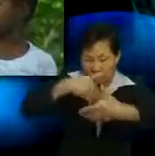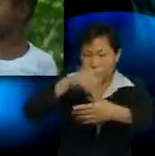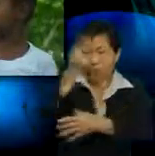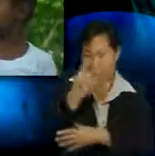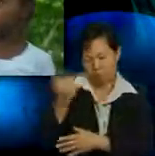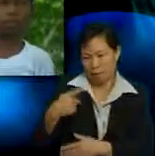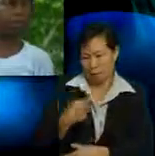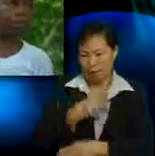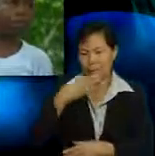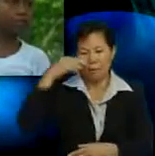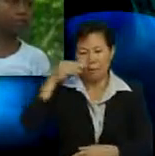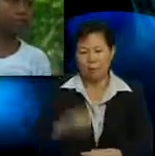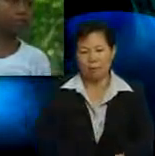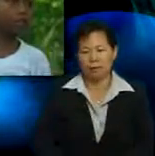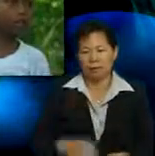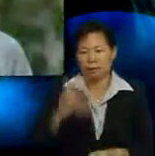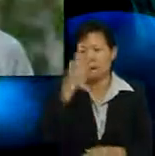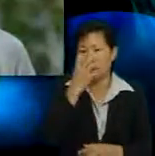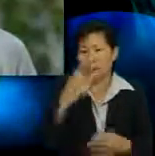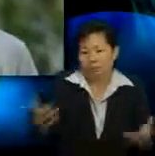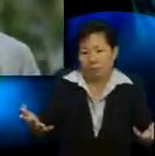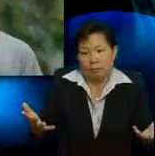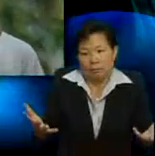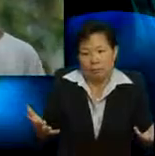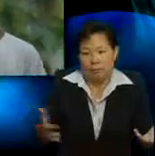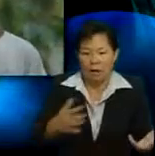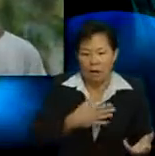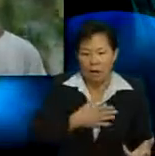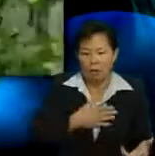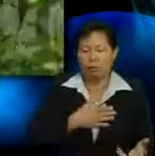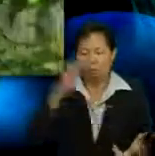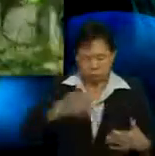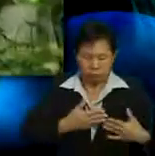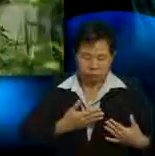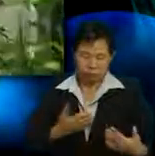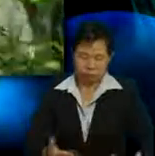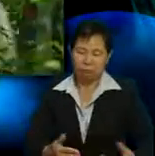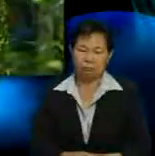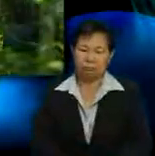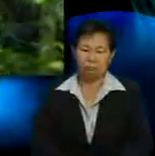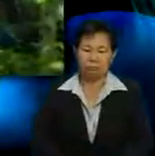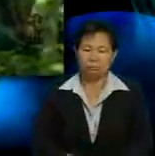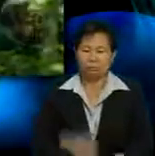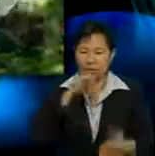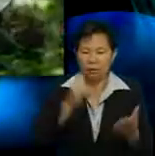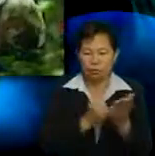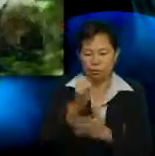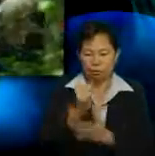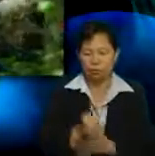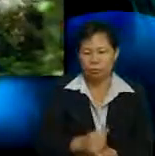Baik kita balik. Kalau kena marah, aku akan mengaku tidak jujur.